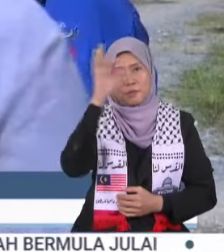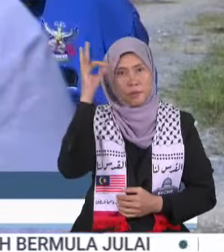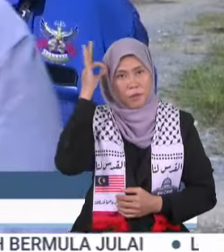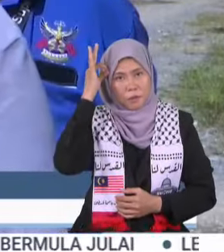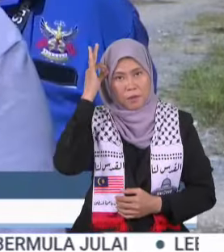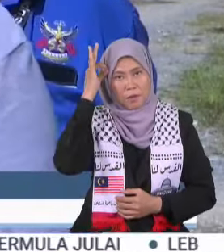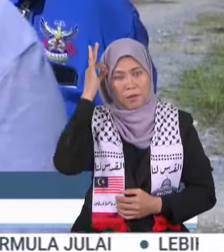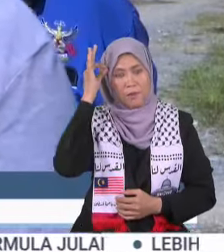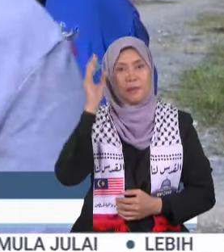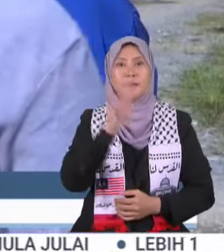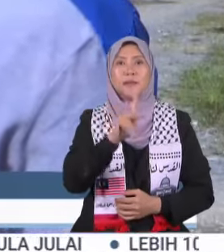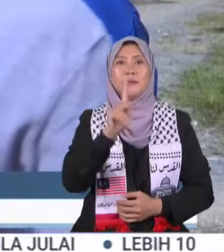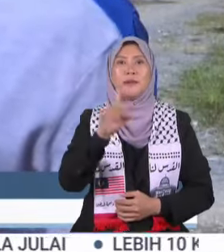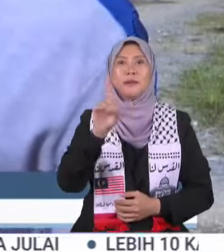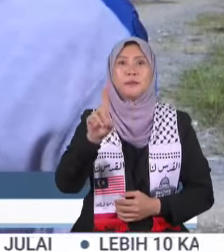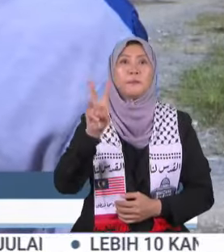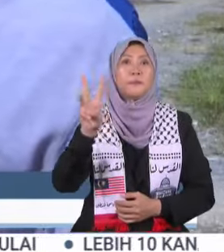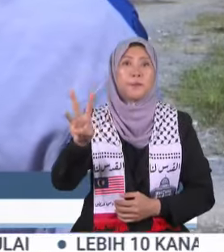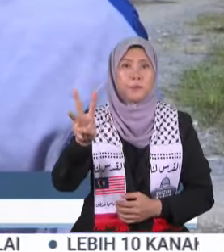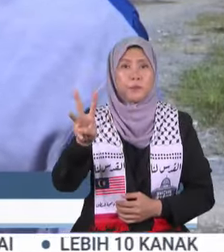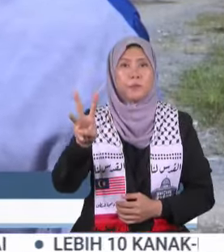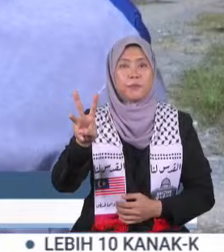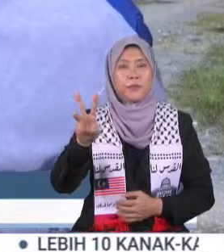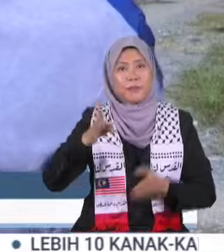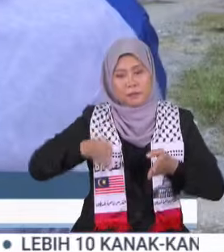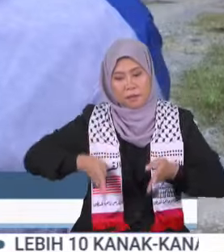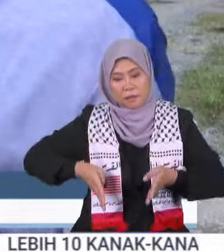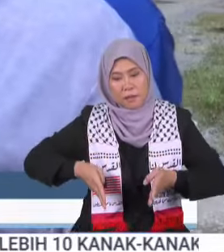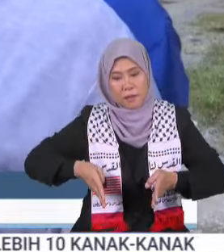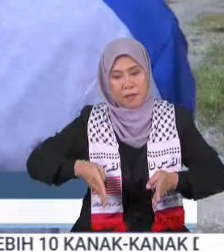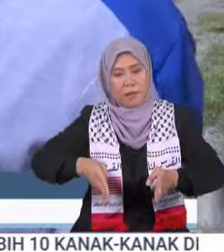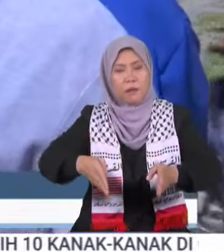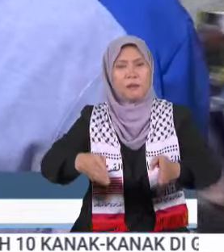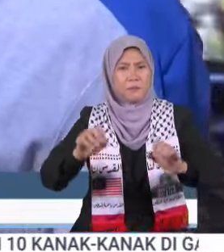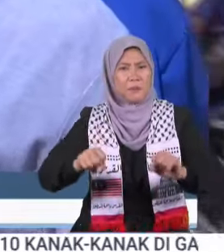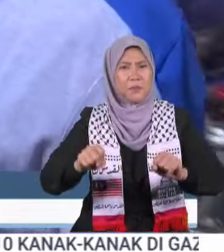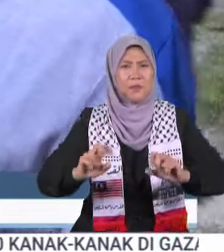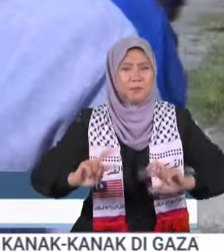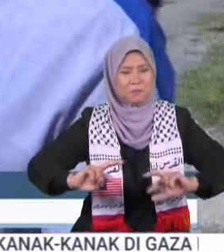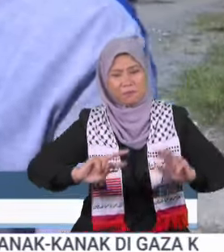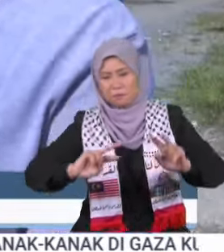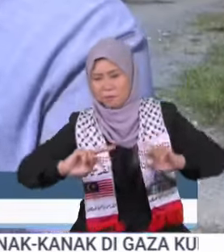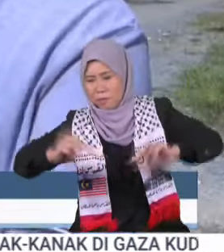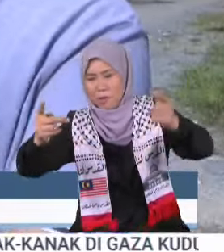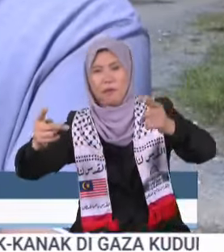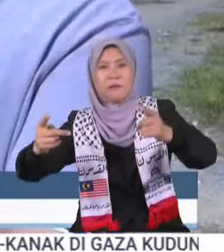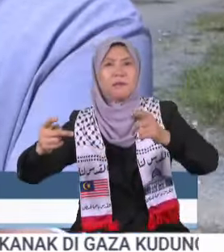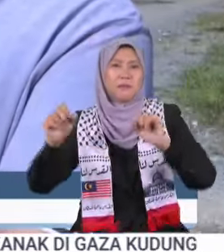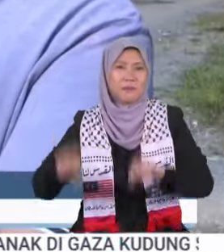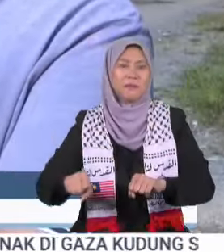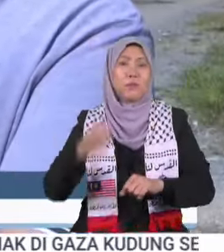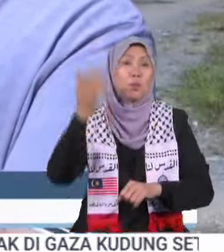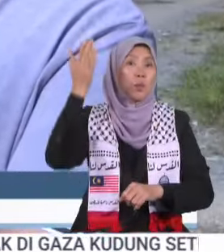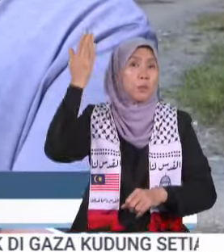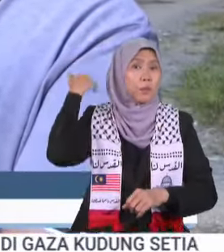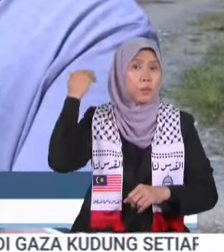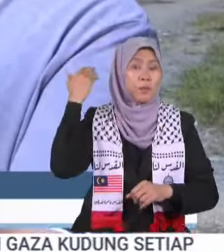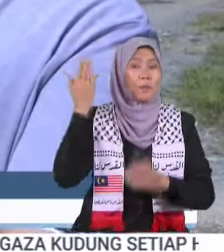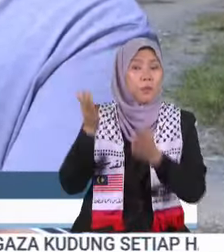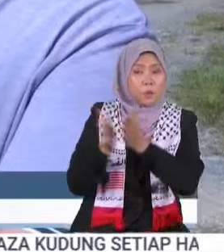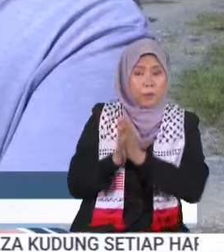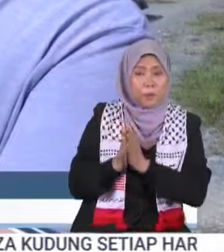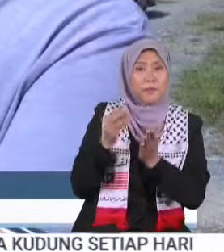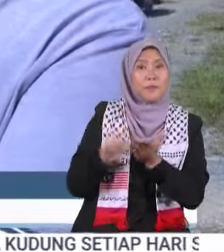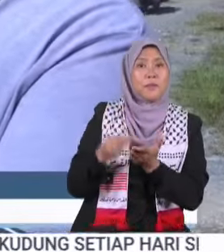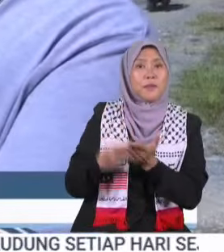KKL kkdw lah supaya Jalan dapat dinaik taraf Dulu pun jalan ini peruntukannya